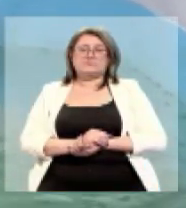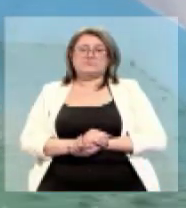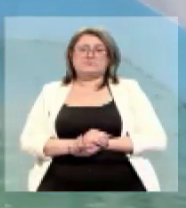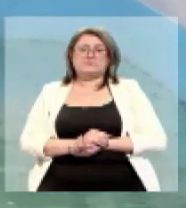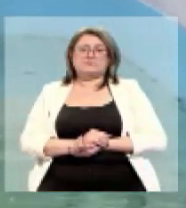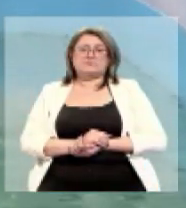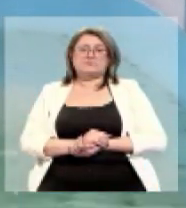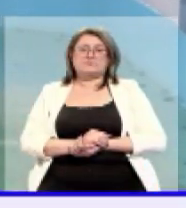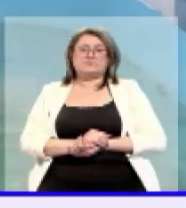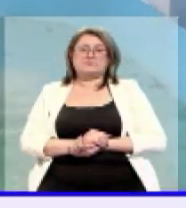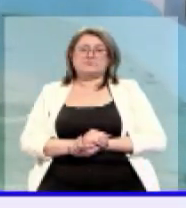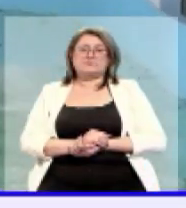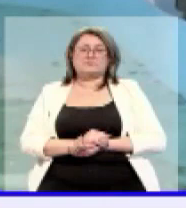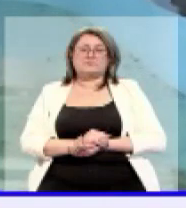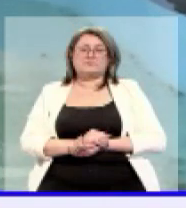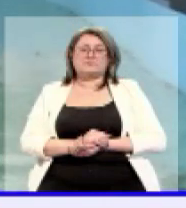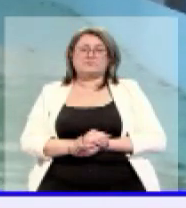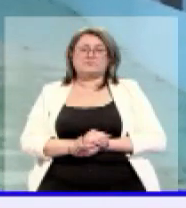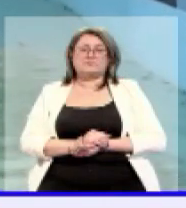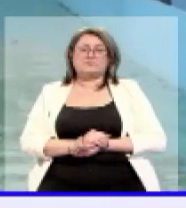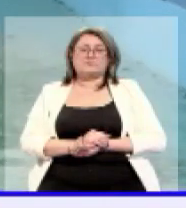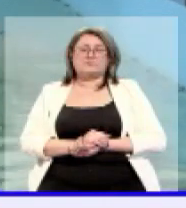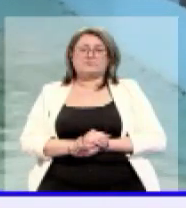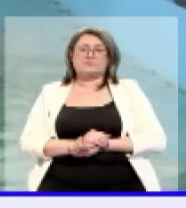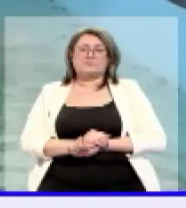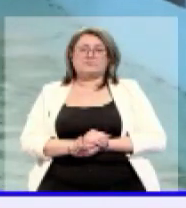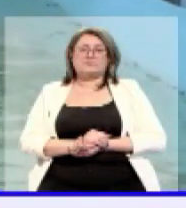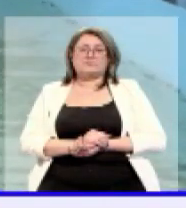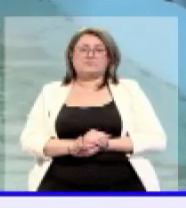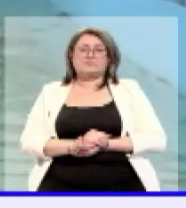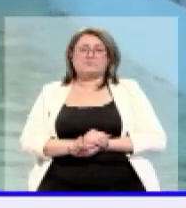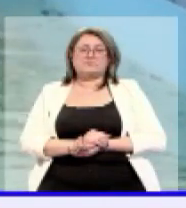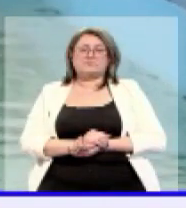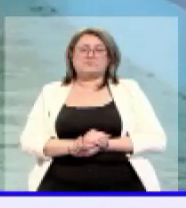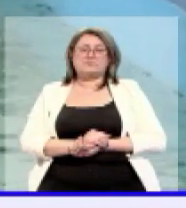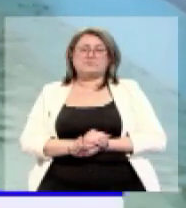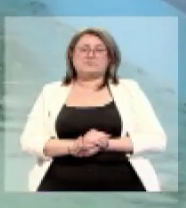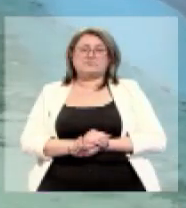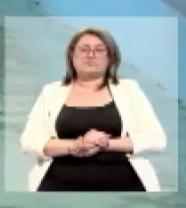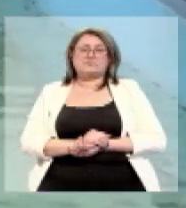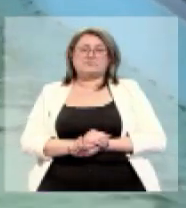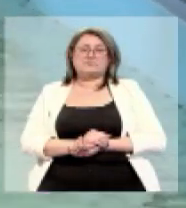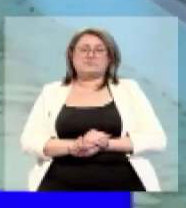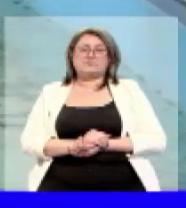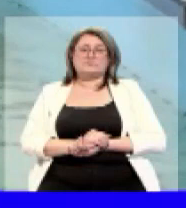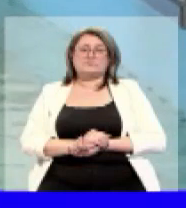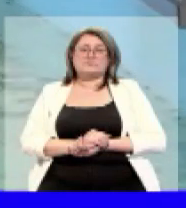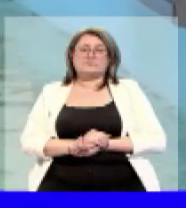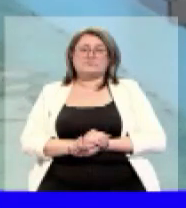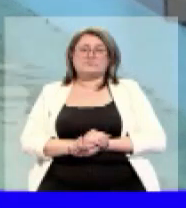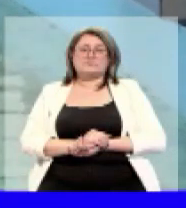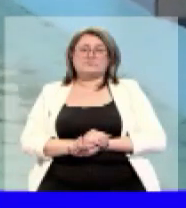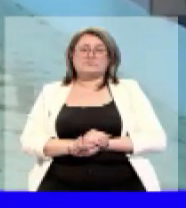қамтамасыз ету Қостанайда да қолға алынуда. Балық шаруашылығы инспекциясының қолдауымен сумен қамтамасыз ету қондырғылар